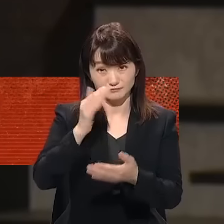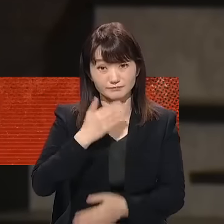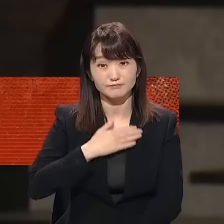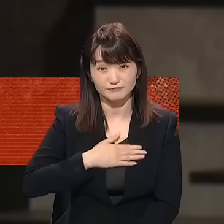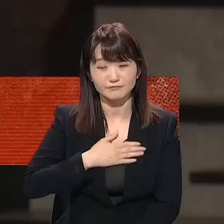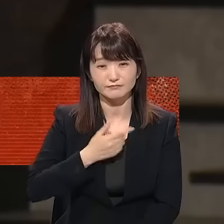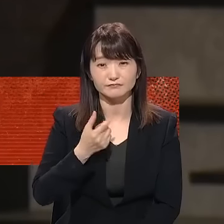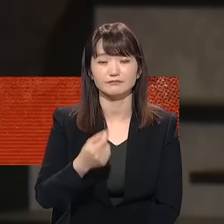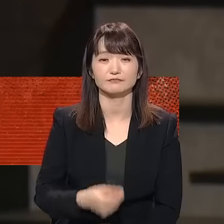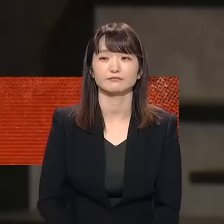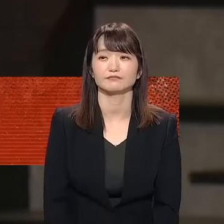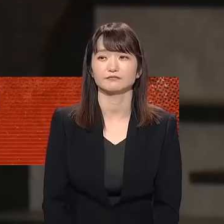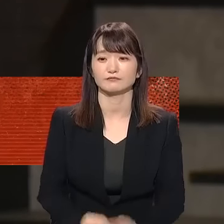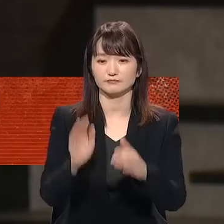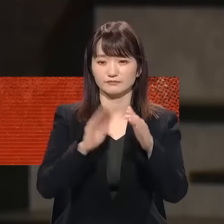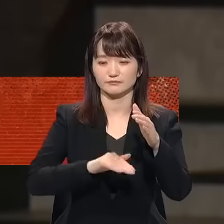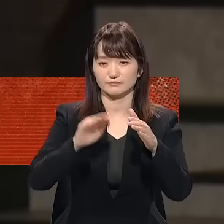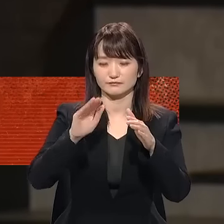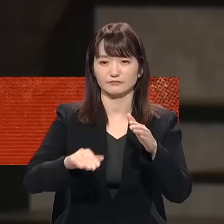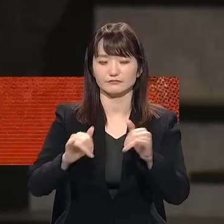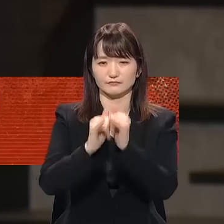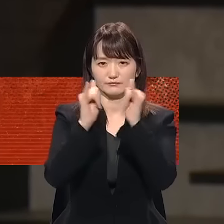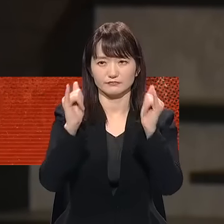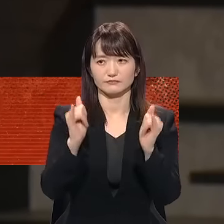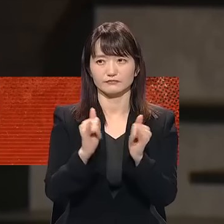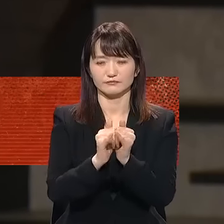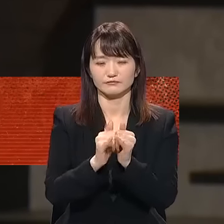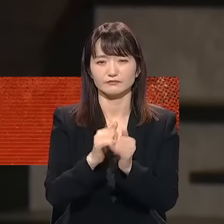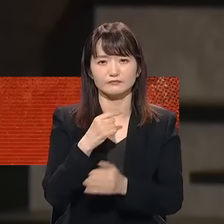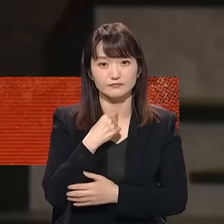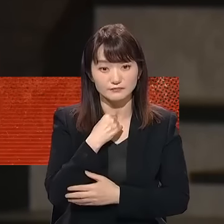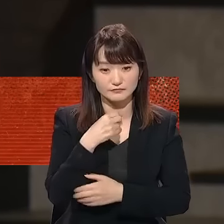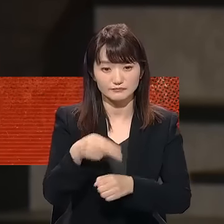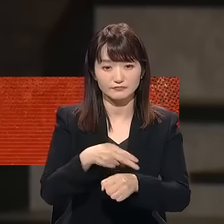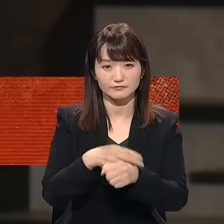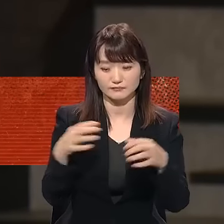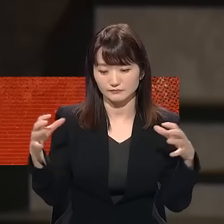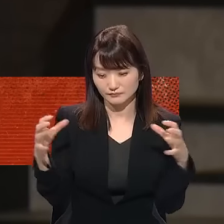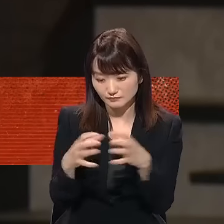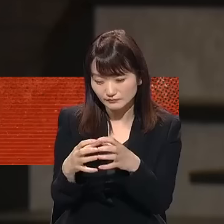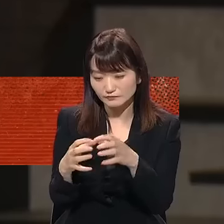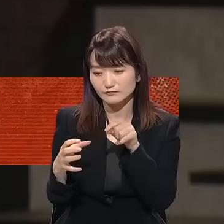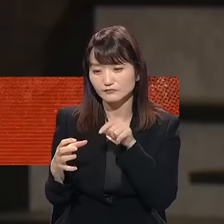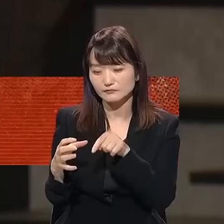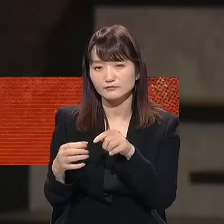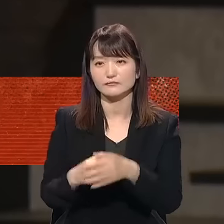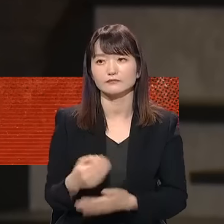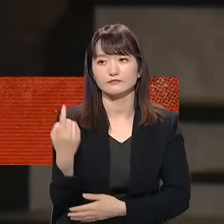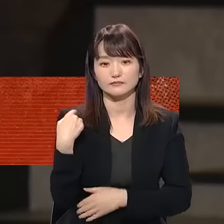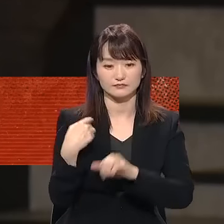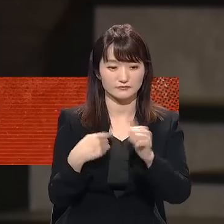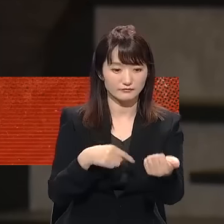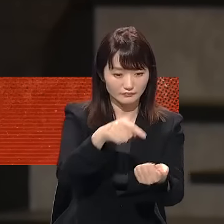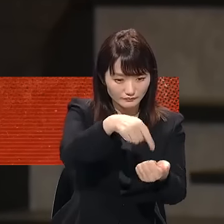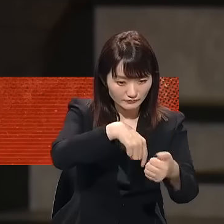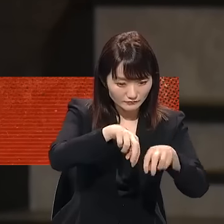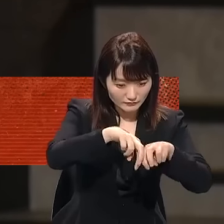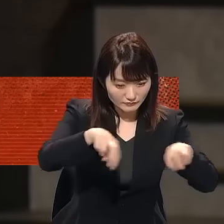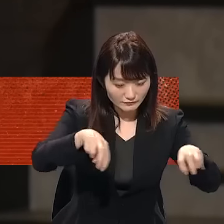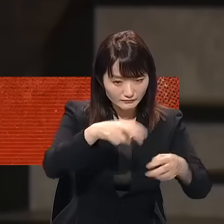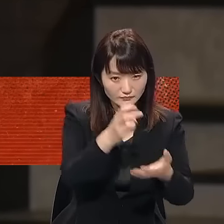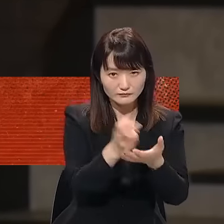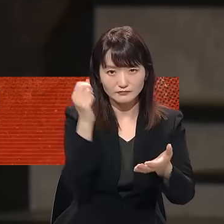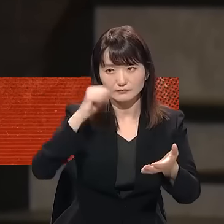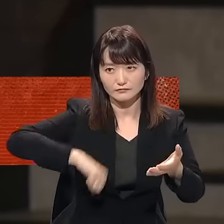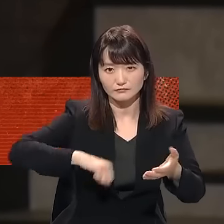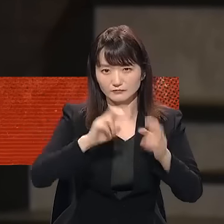같은데에 공정한 사회를 바라는 의사들의 모 모임이라고 하는 그 의사 단체가 어제 시체 해부법 어 위반 혐의로